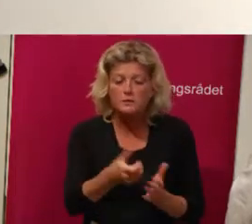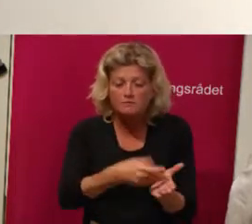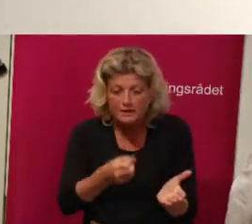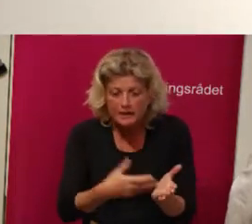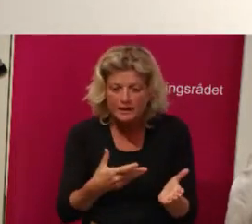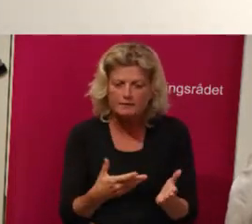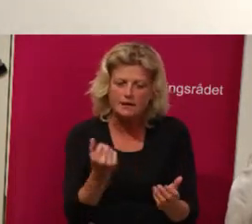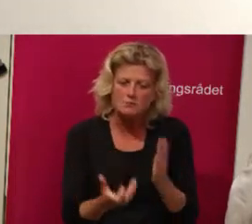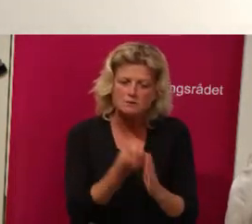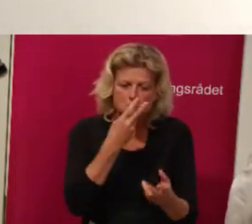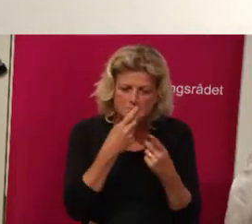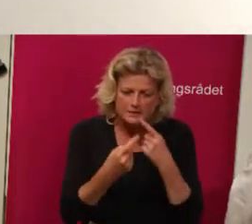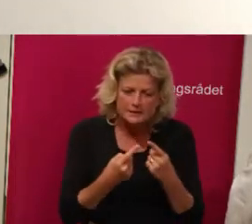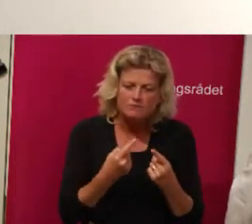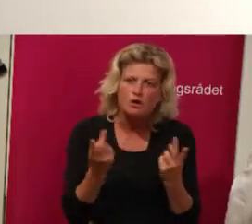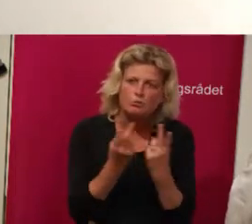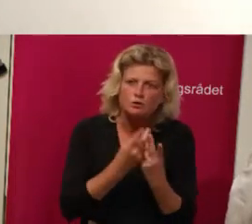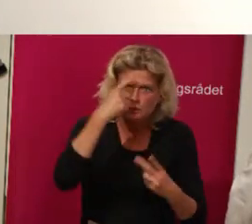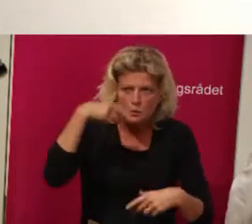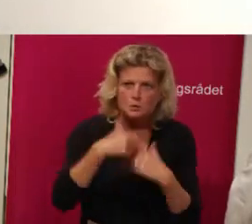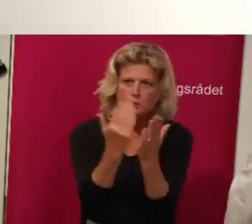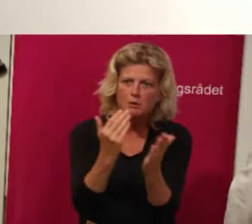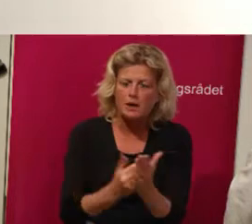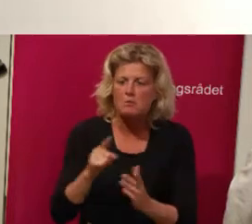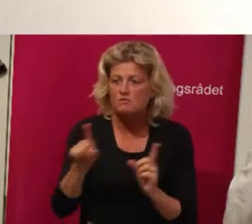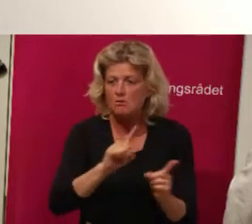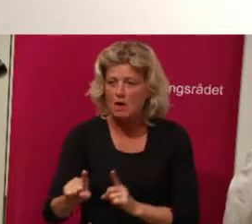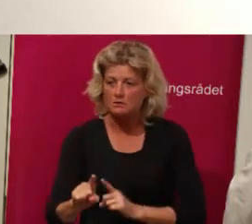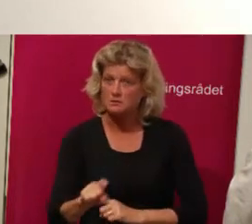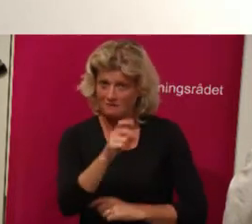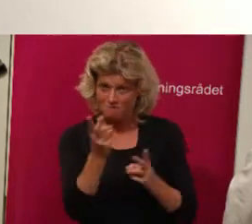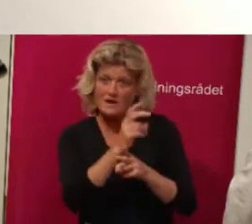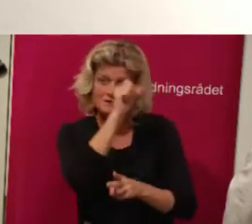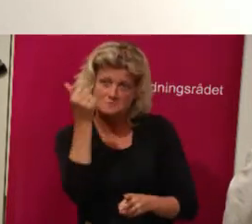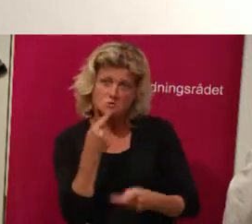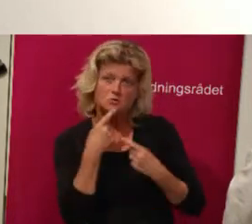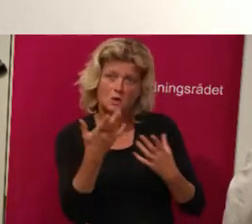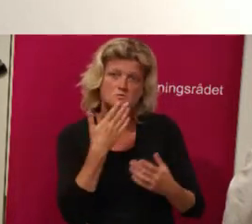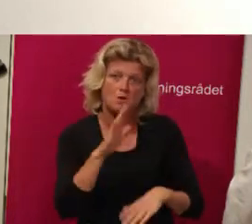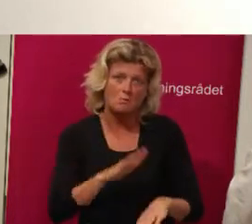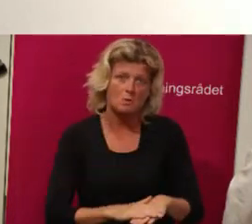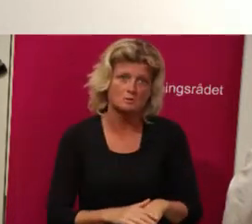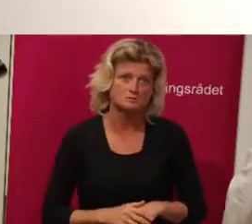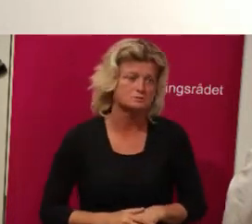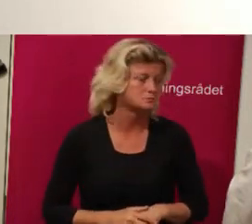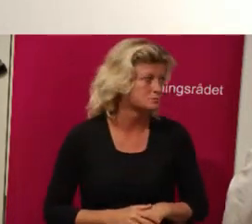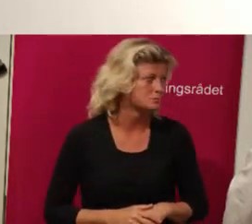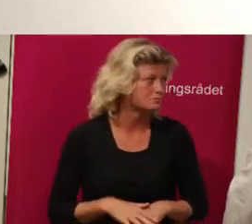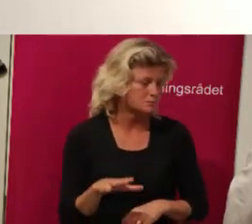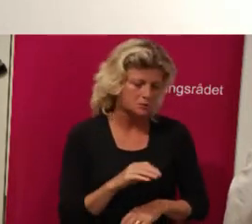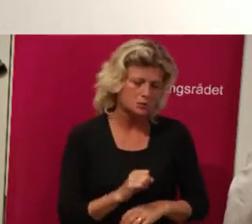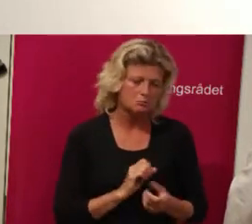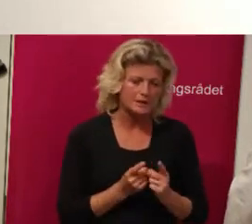betyder kulturprogrammen. Alltså få titta på det. Vad betyder det egentligen för människor? Den är ju svårare då. Va? Och det kanske man inte kan göra dagen efter. Utan det kanske man får göra med